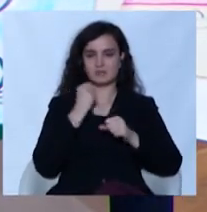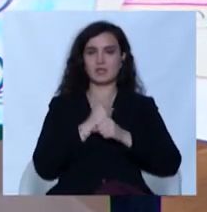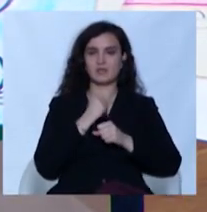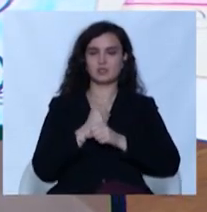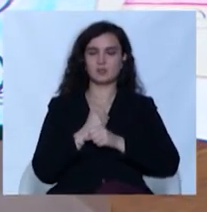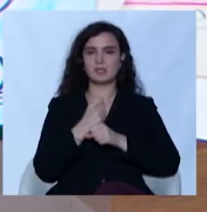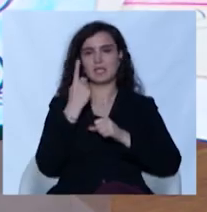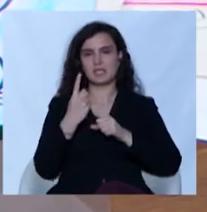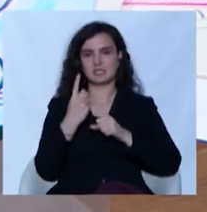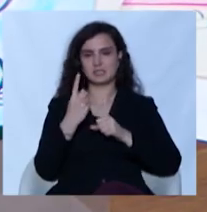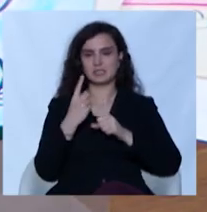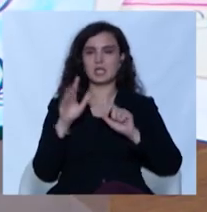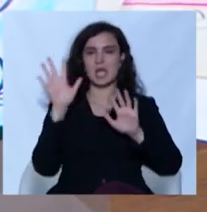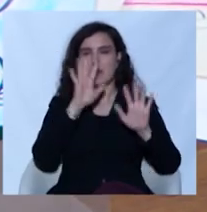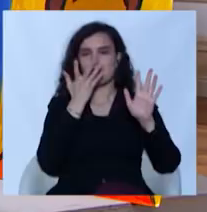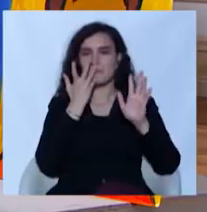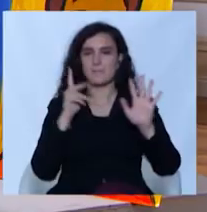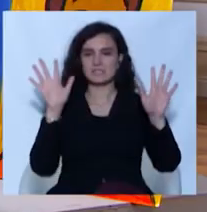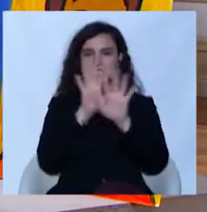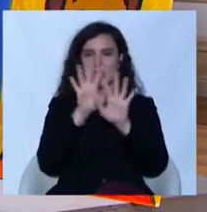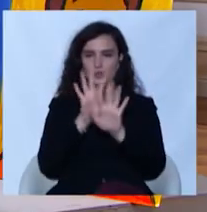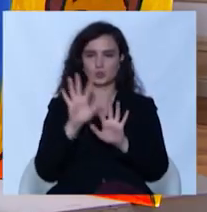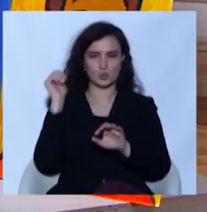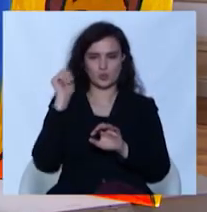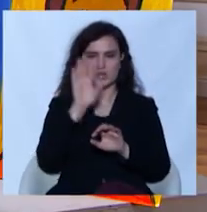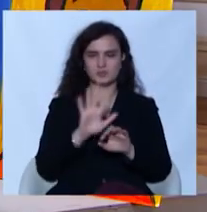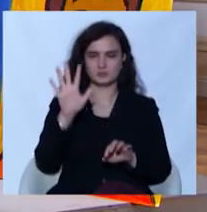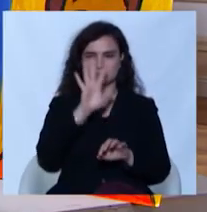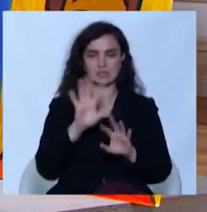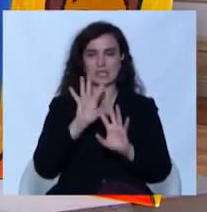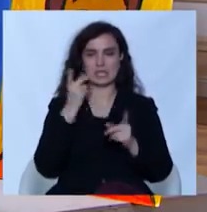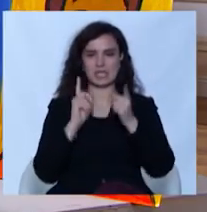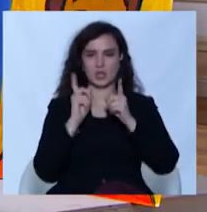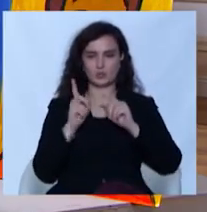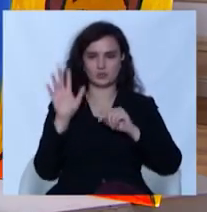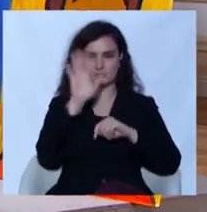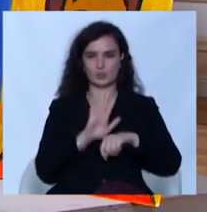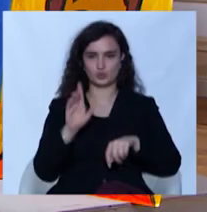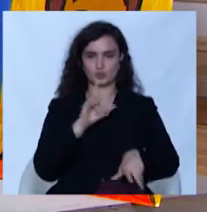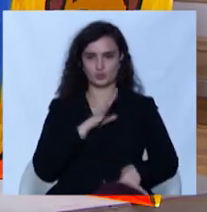გავაკეთოთ ერთი აბსტრაქტული ფონით უკან. ანუ არარეალური